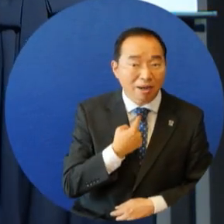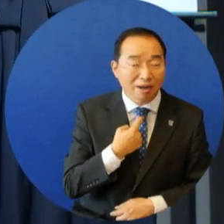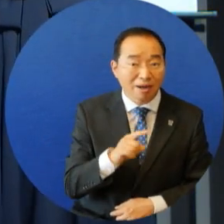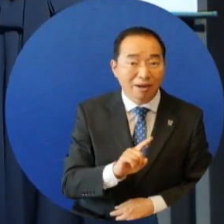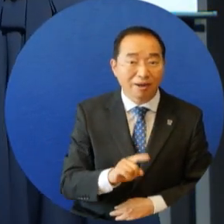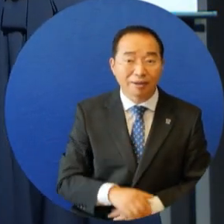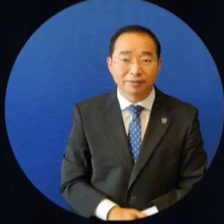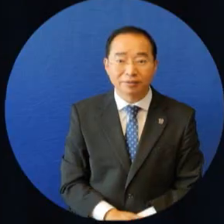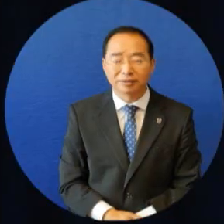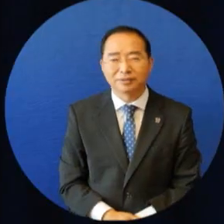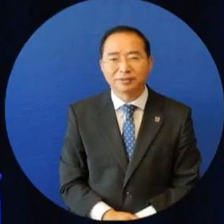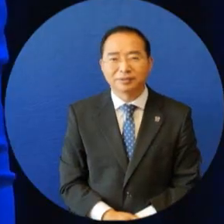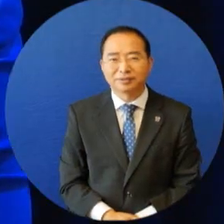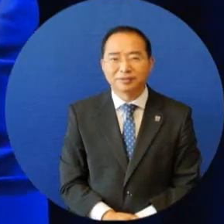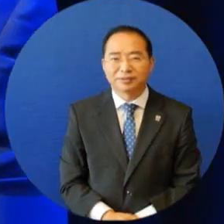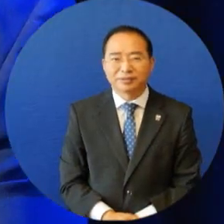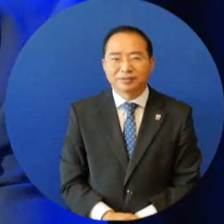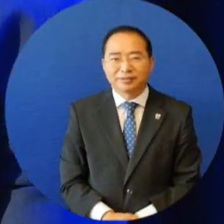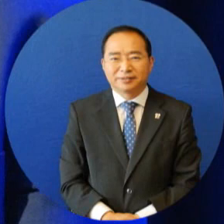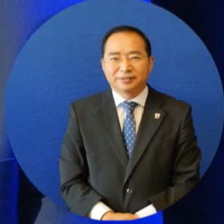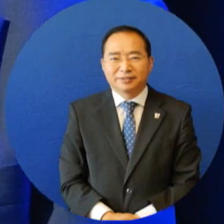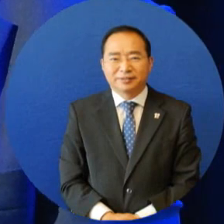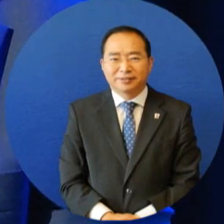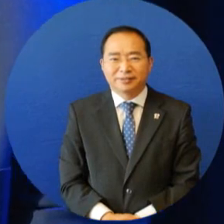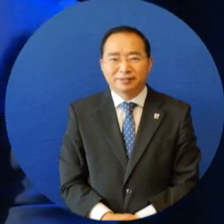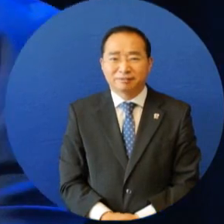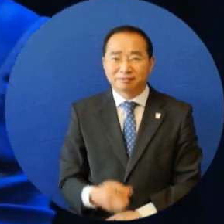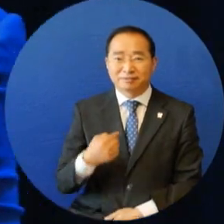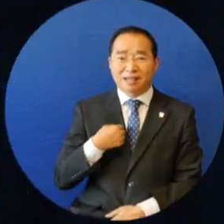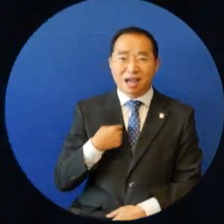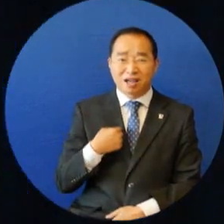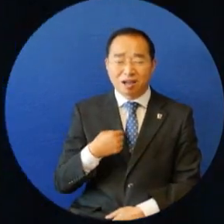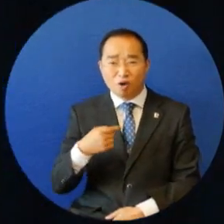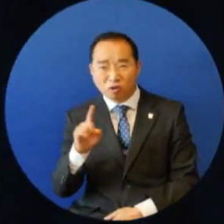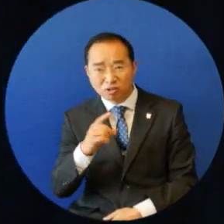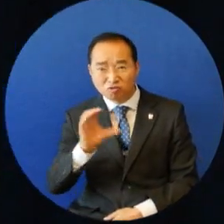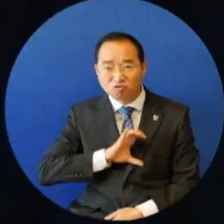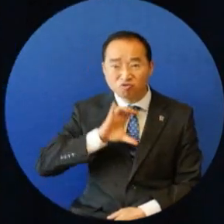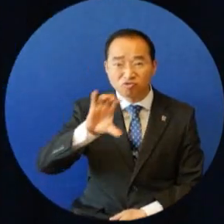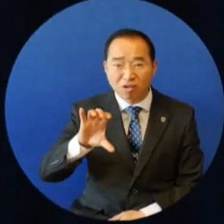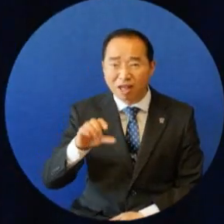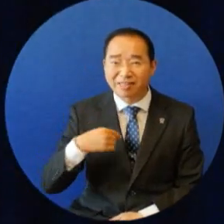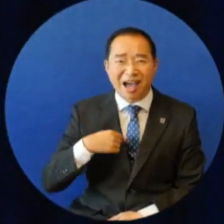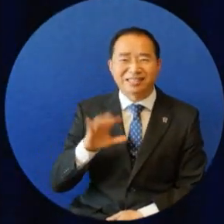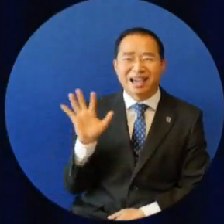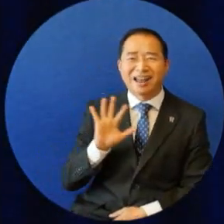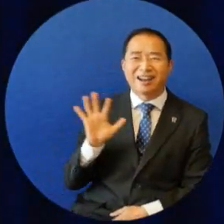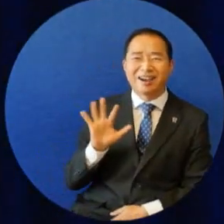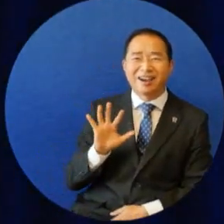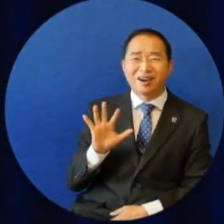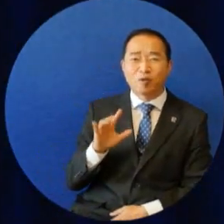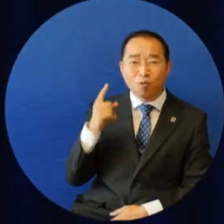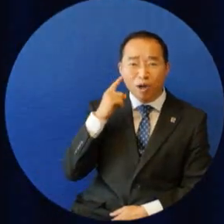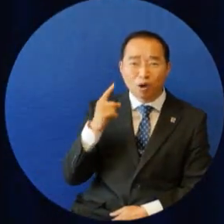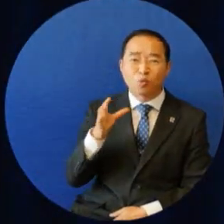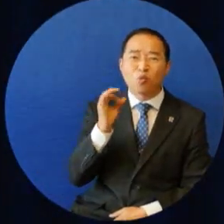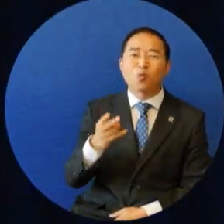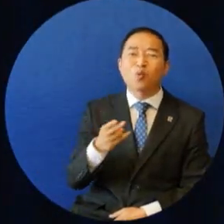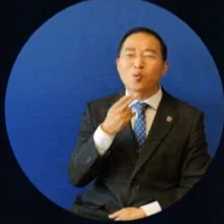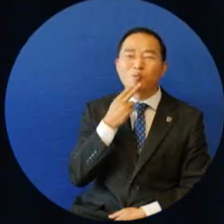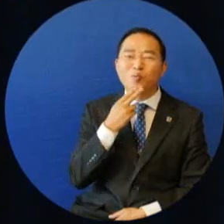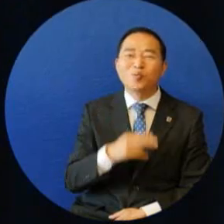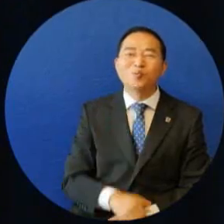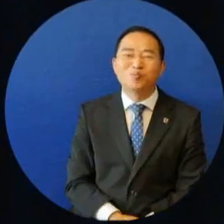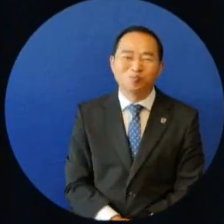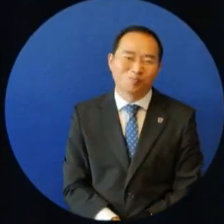실패하신 경험이 있으세요? 아니, 저는 사실은 투자를 안 합니다. 오. 그건 제가